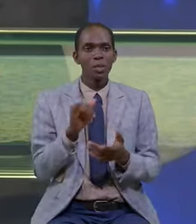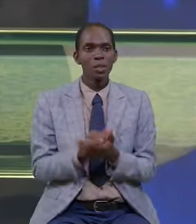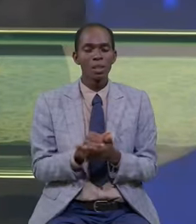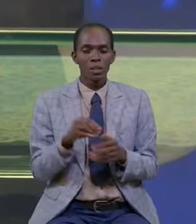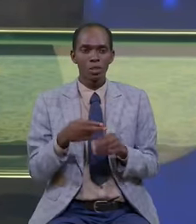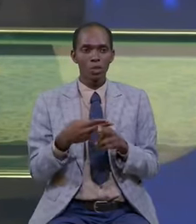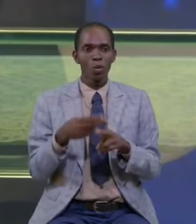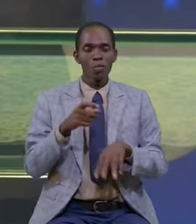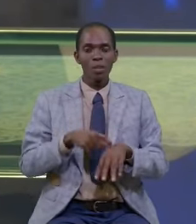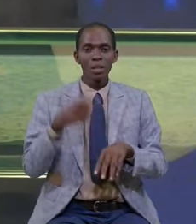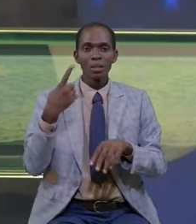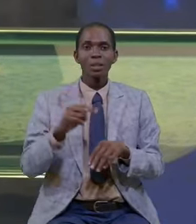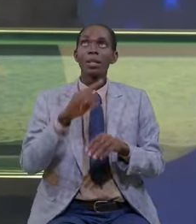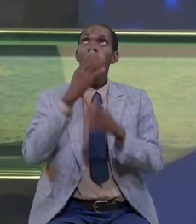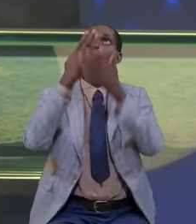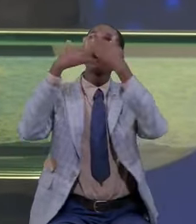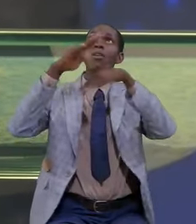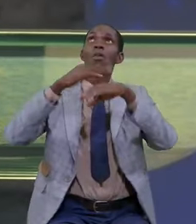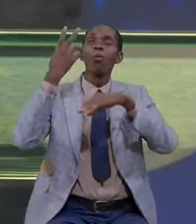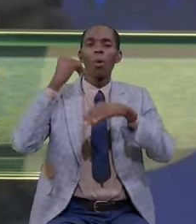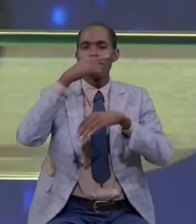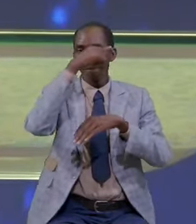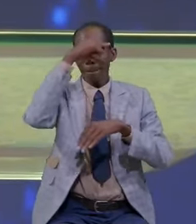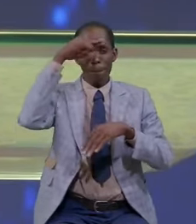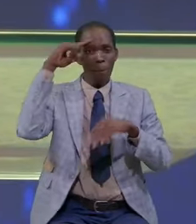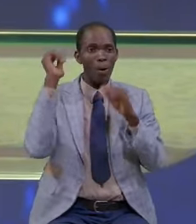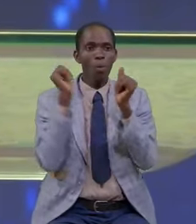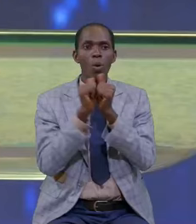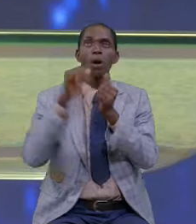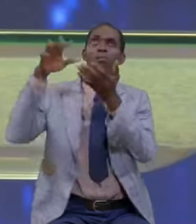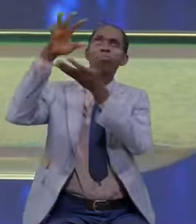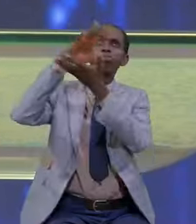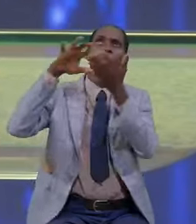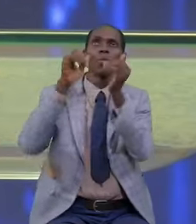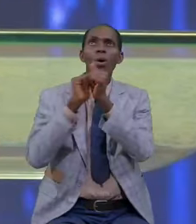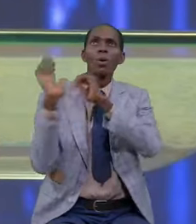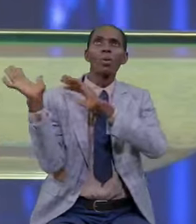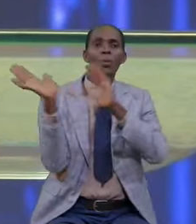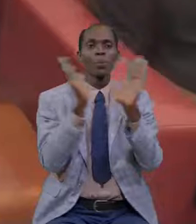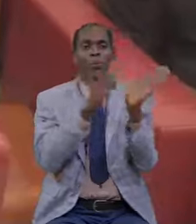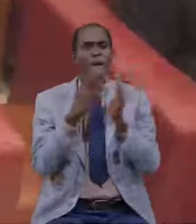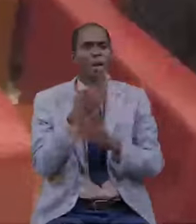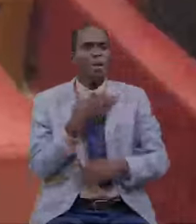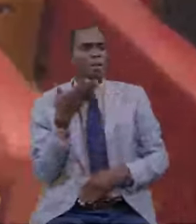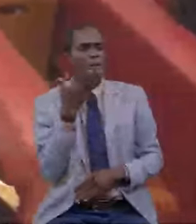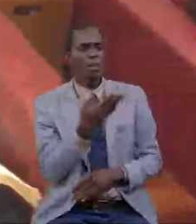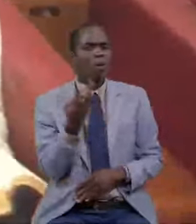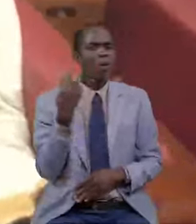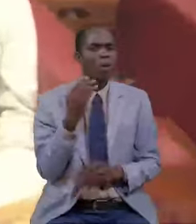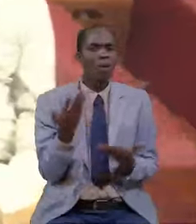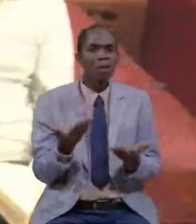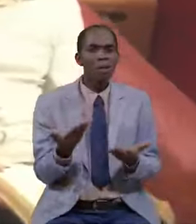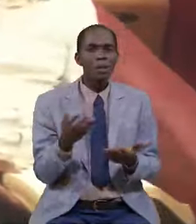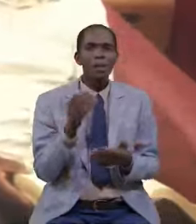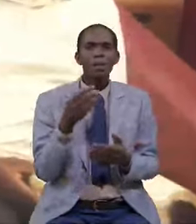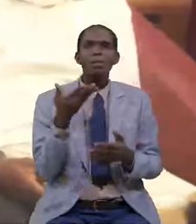en peu d'instant, le ciel s'obscurcit par les nuages. Le vent s'établit et il y eut. Quelqu'un là-bas me dit,